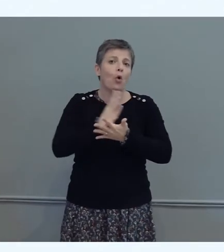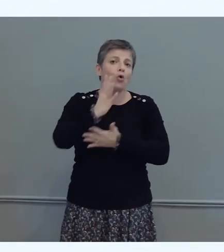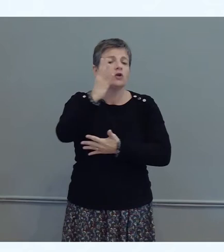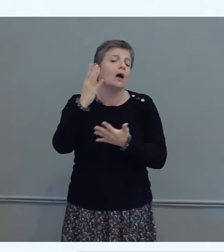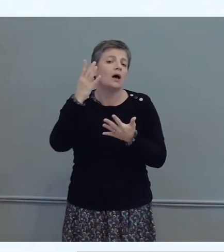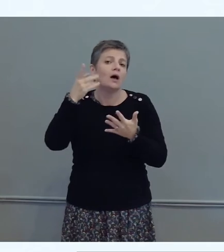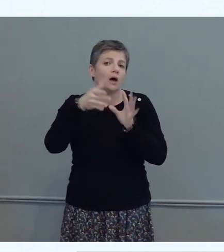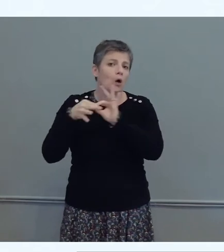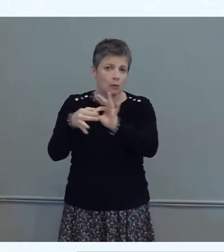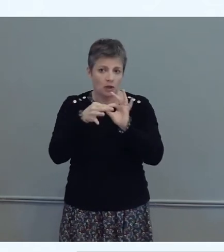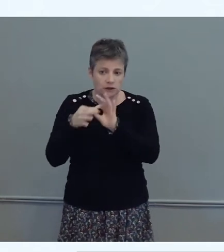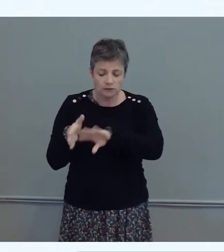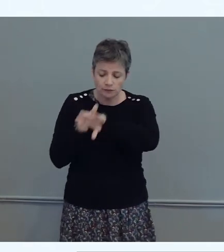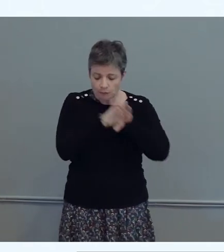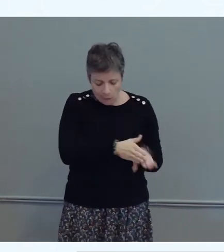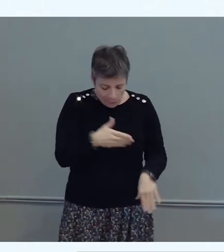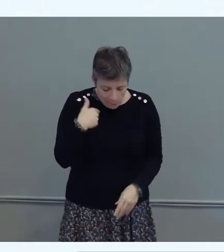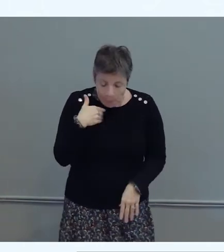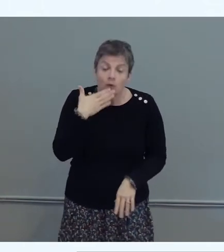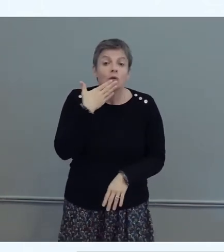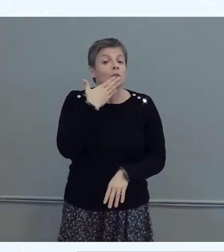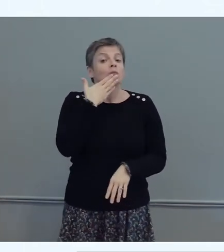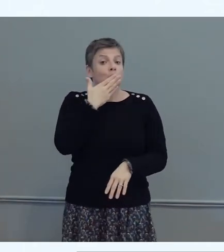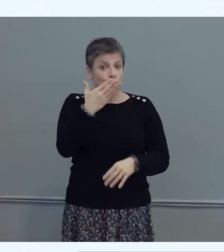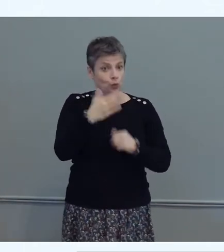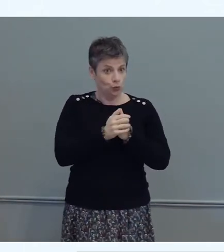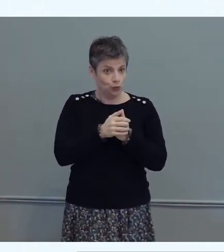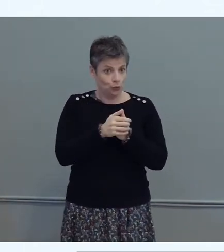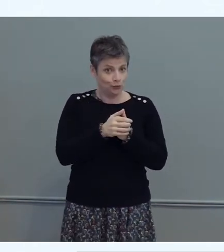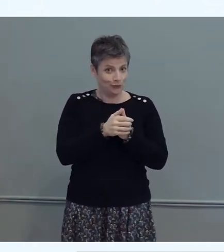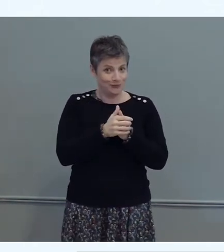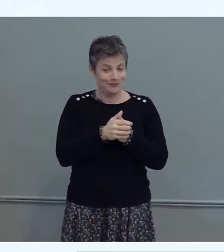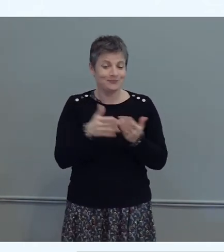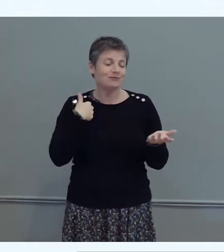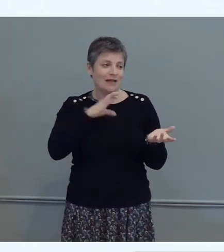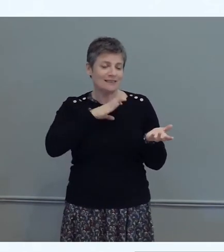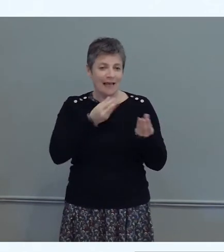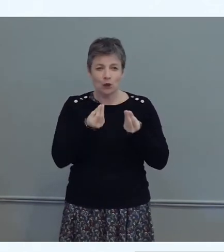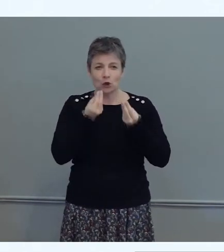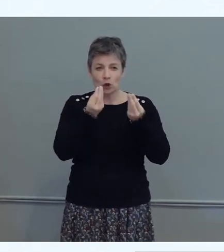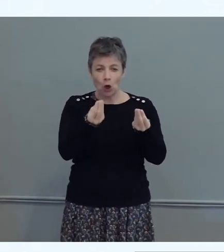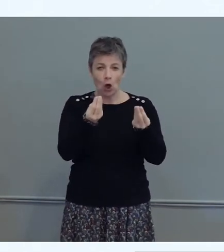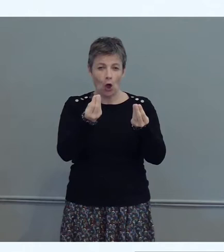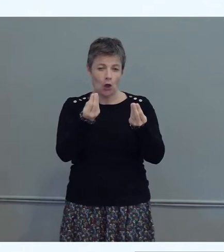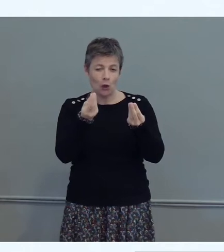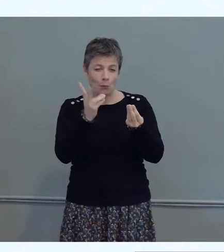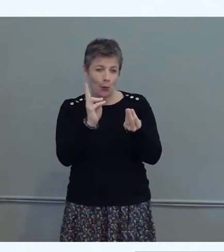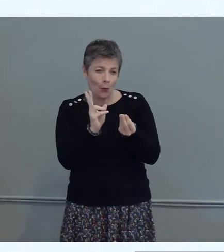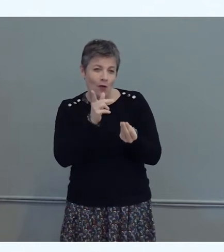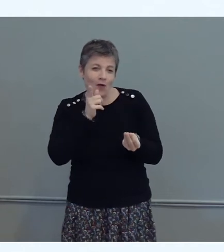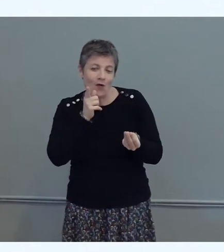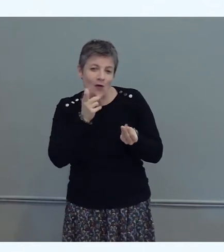Bonjour. Alors, je vais tenter de faciliter les choses à ma collègue en atténuant mon accent